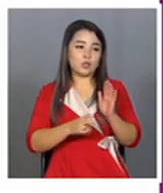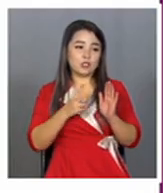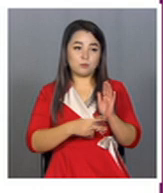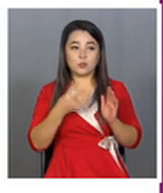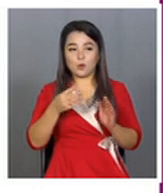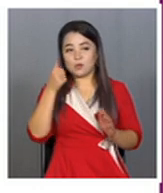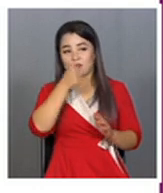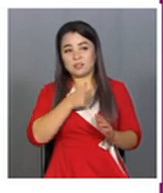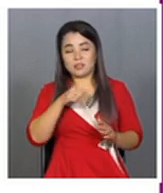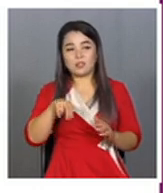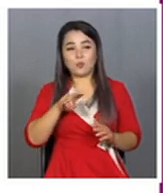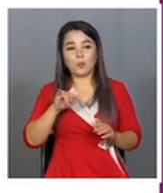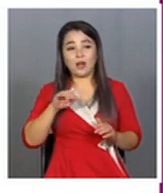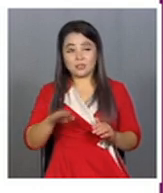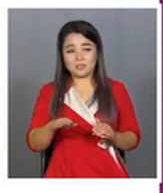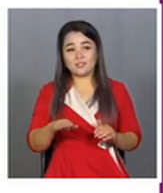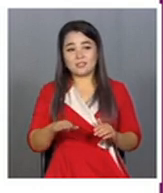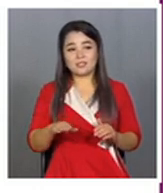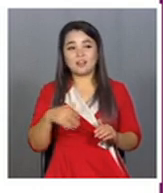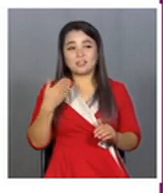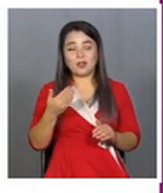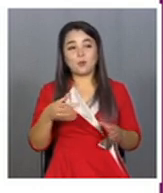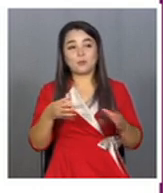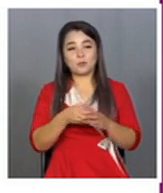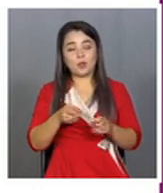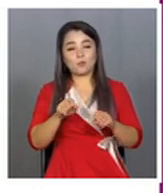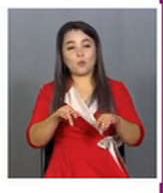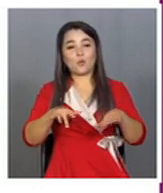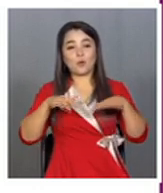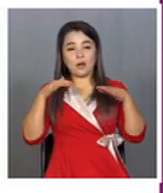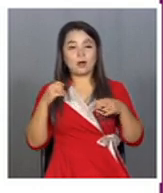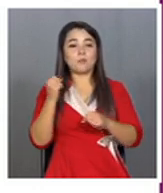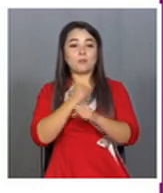1774 жылы Джеймс Уатт бу машинасын ойлап тапқан болатын.